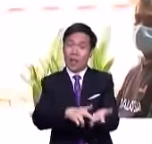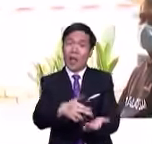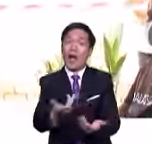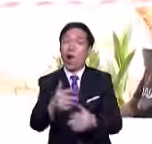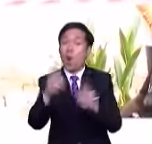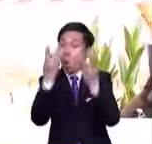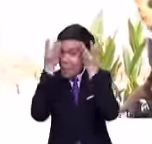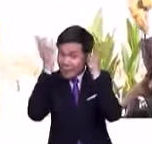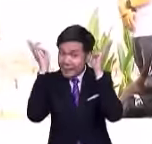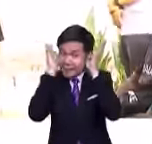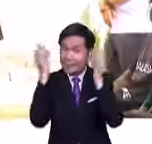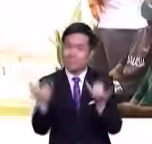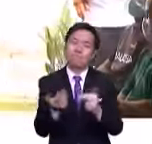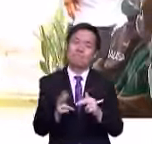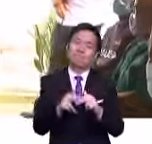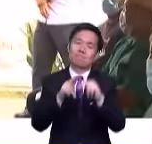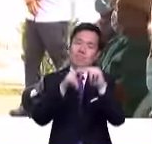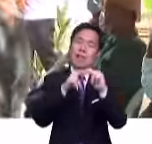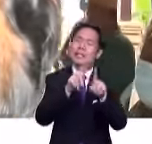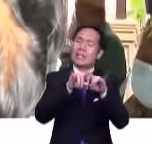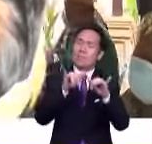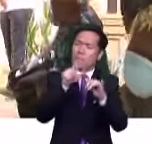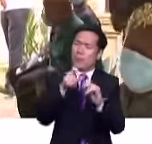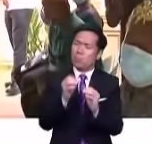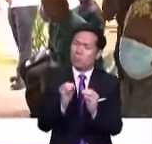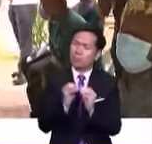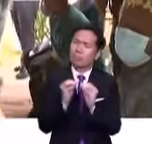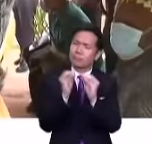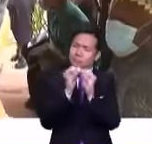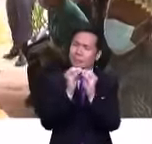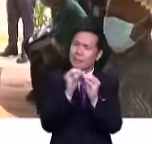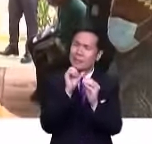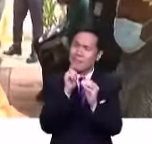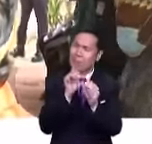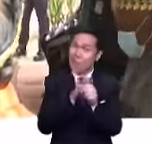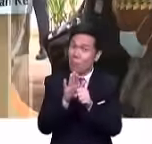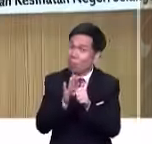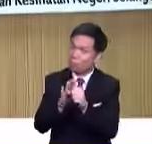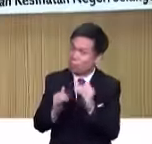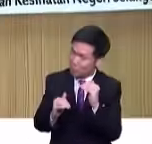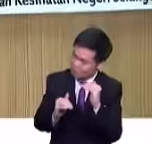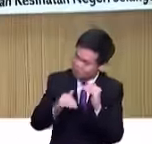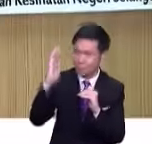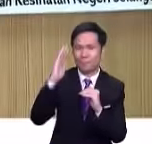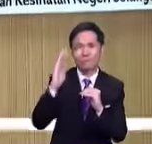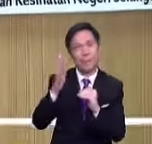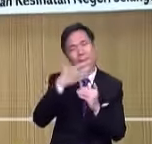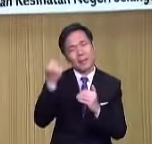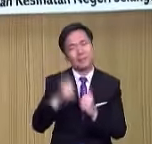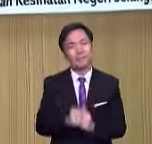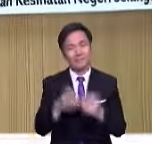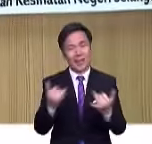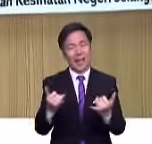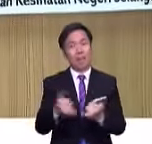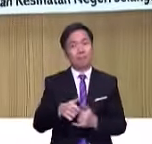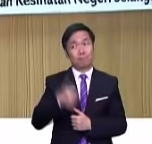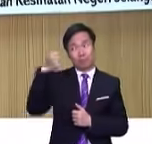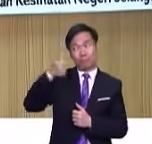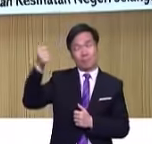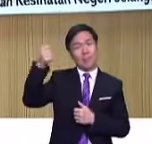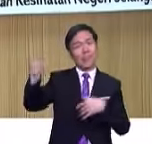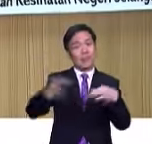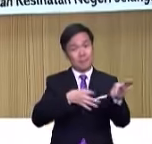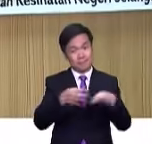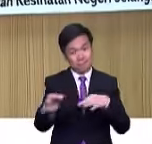sudah bertambah namun masih perlu ditingkatkan lagi. Jadi sekarang ini dalam usia kita masih